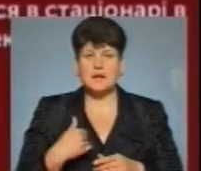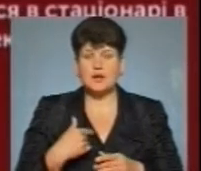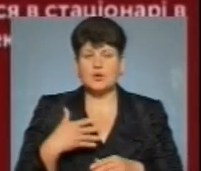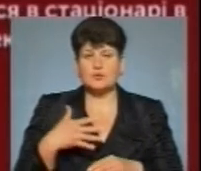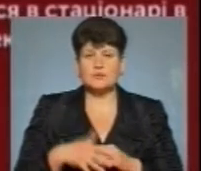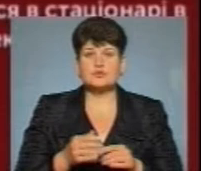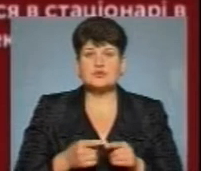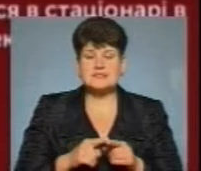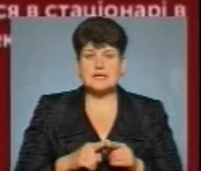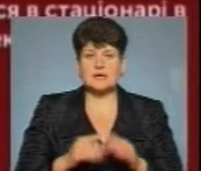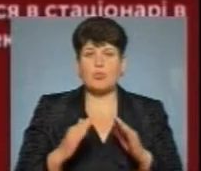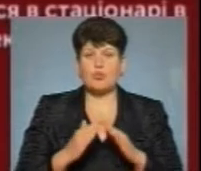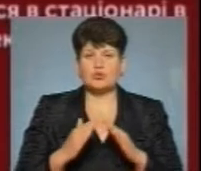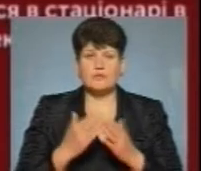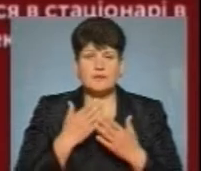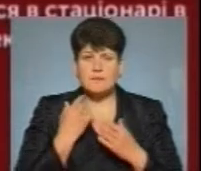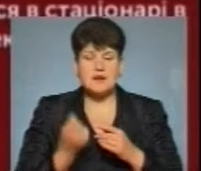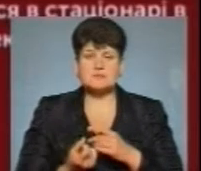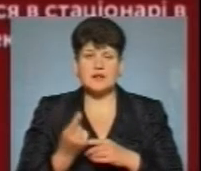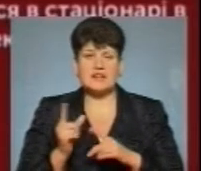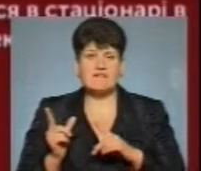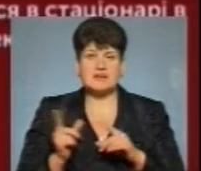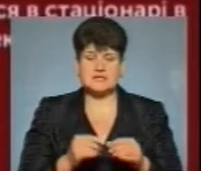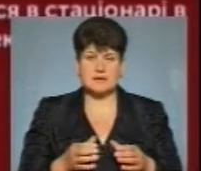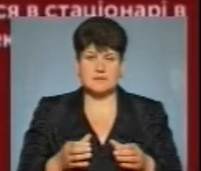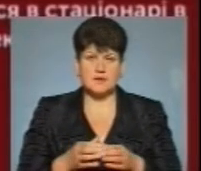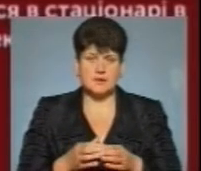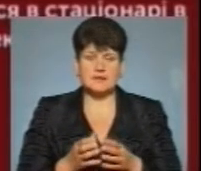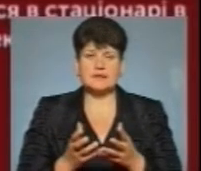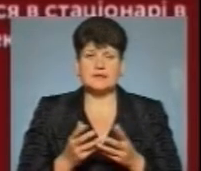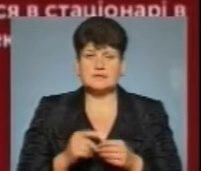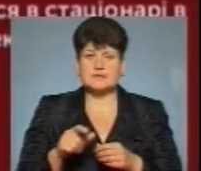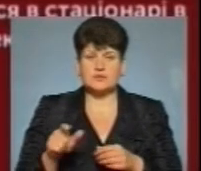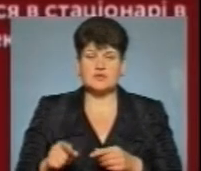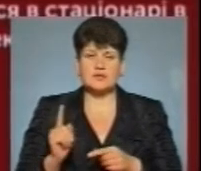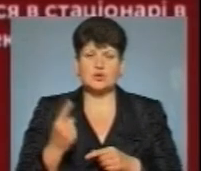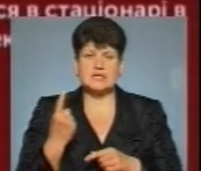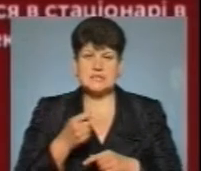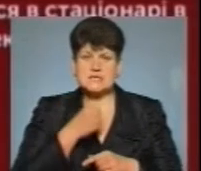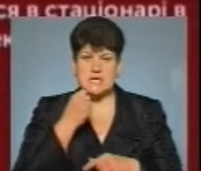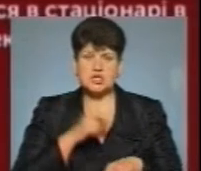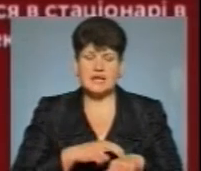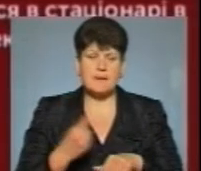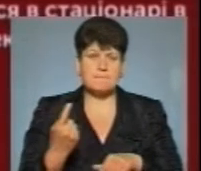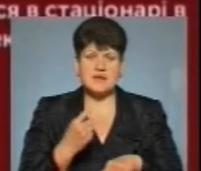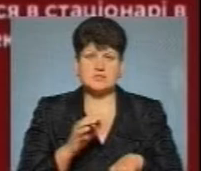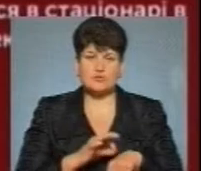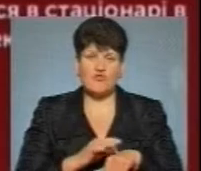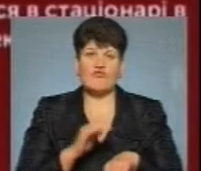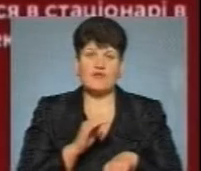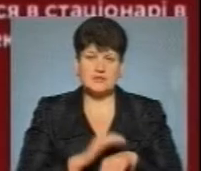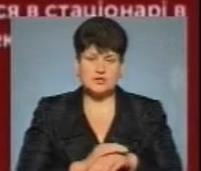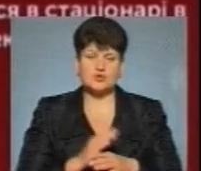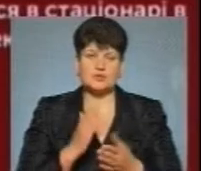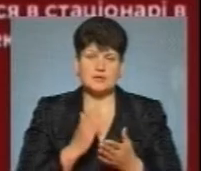тобто нема спалаху на різних бригадах. Цих, які захворіли, тільки один старший лікар, яка перша захворіла, фактично